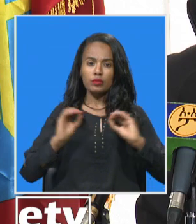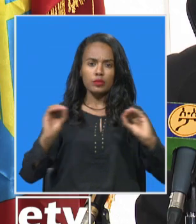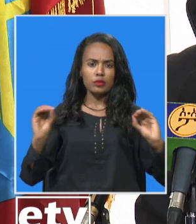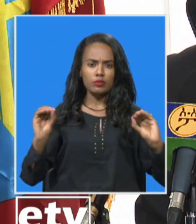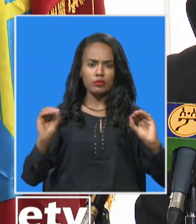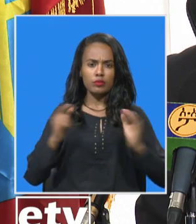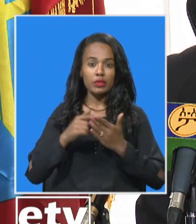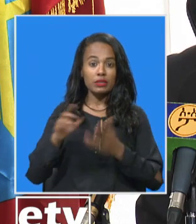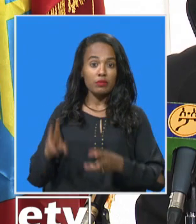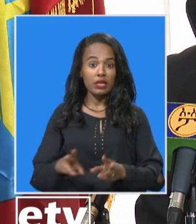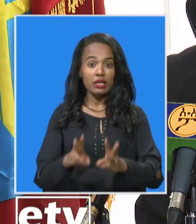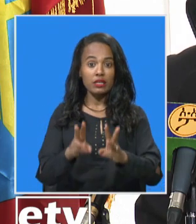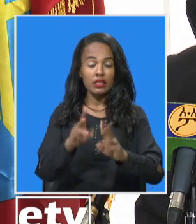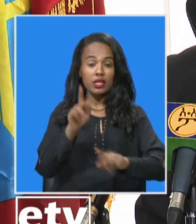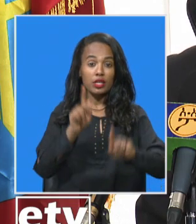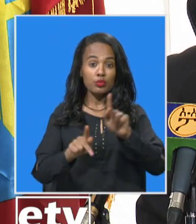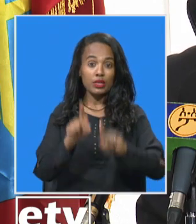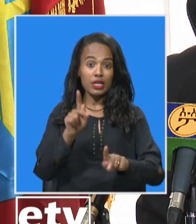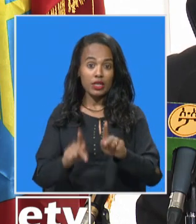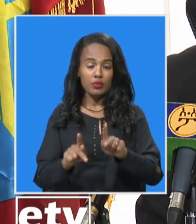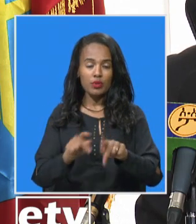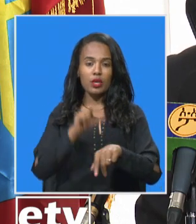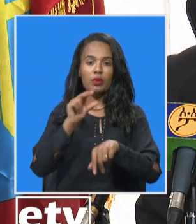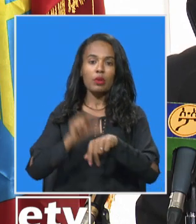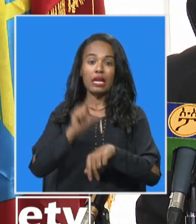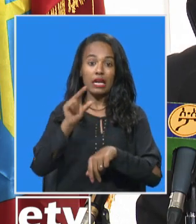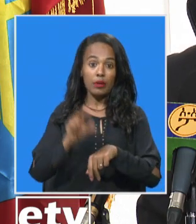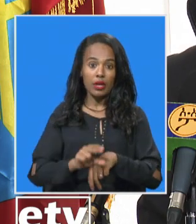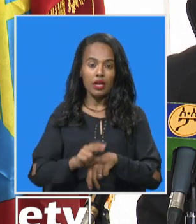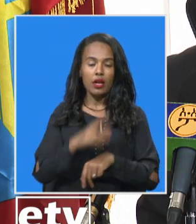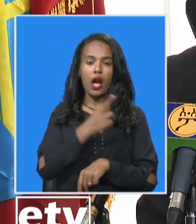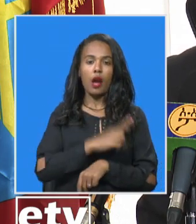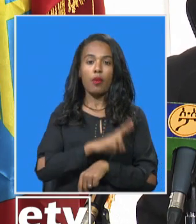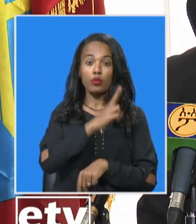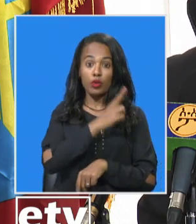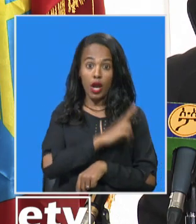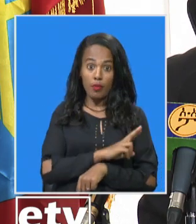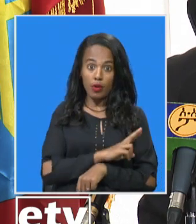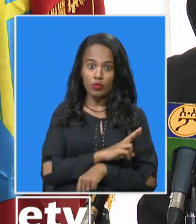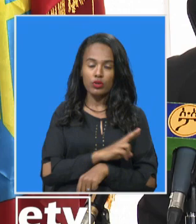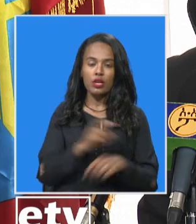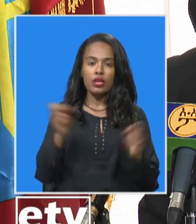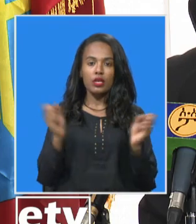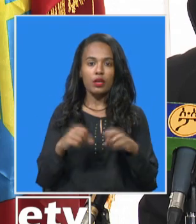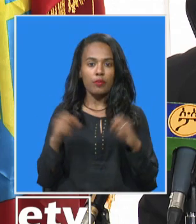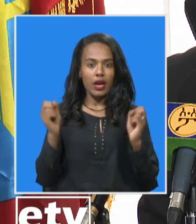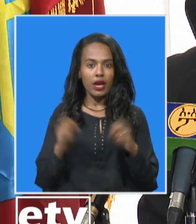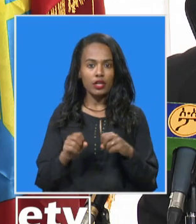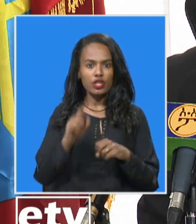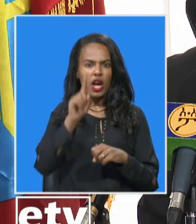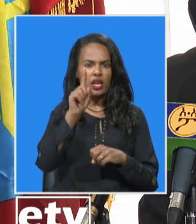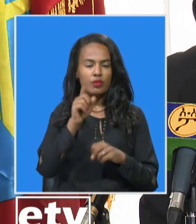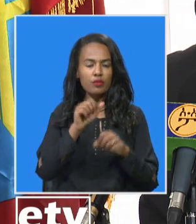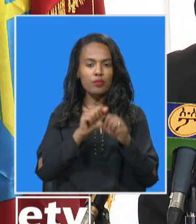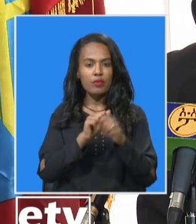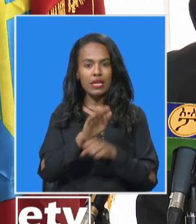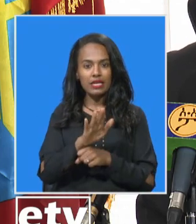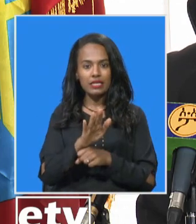አይነት በዚህ መንገድ ህዝብን ከህዝብ፣ ብሔርን ከብሔር፣ ሃይማኖትን ከሃይማኖት የሚያጋጭ አንድም አይነት